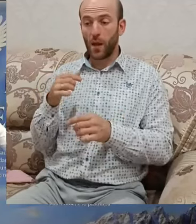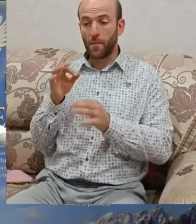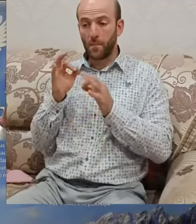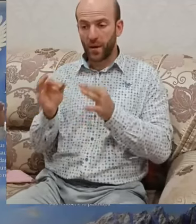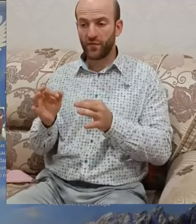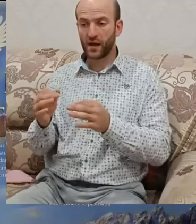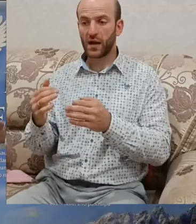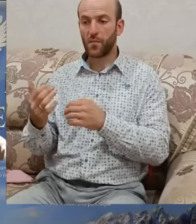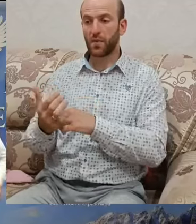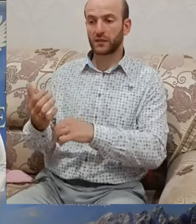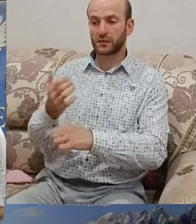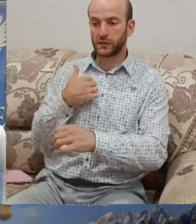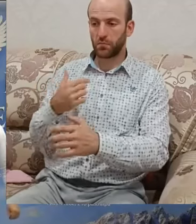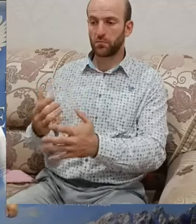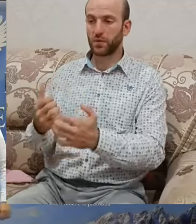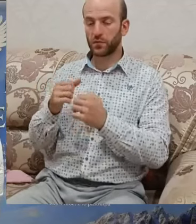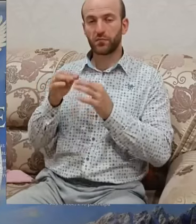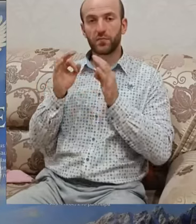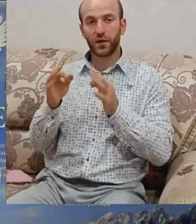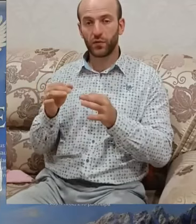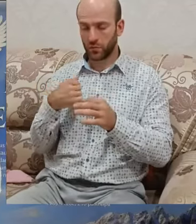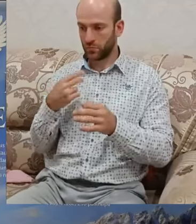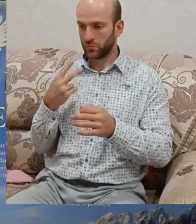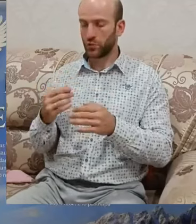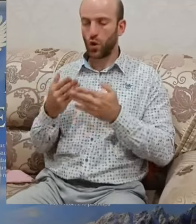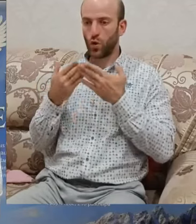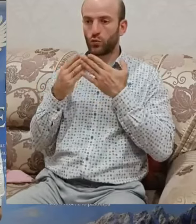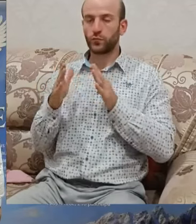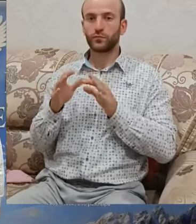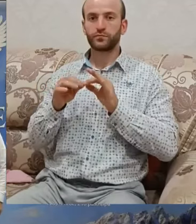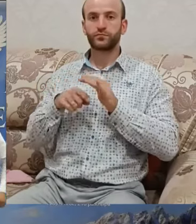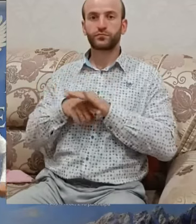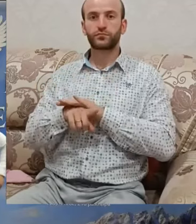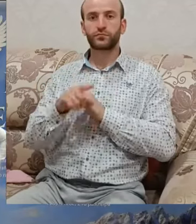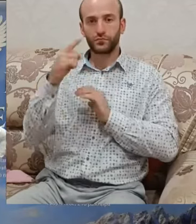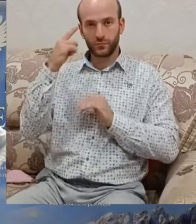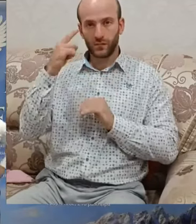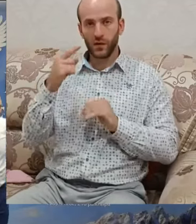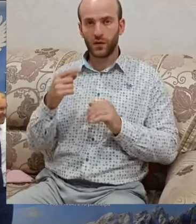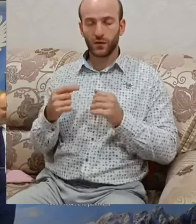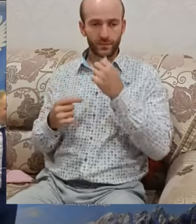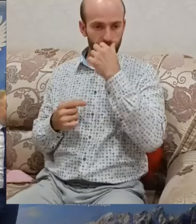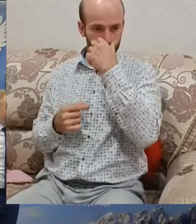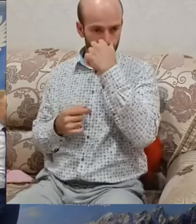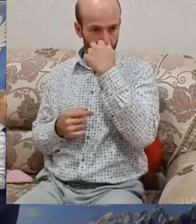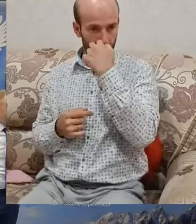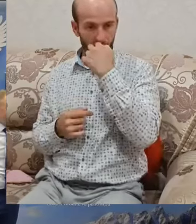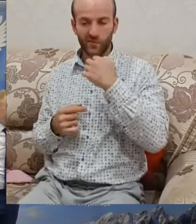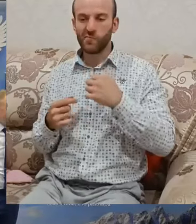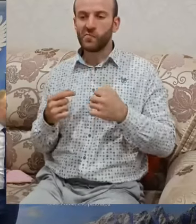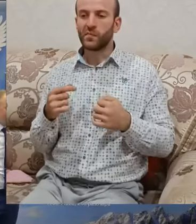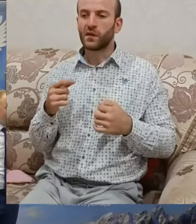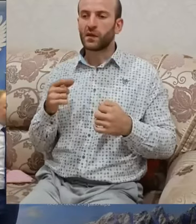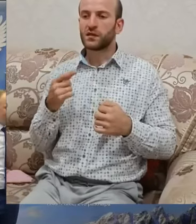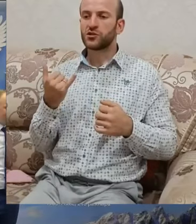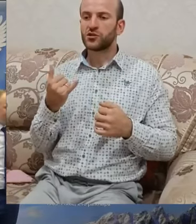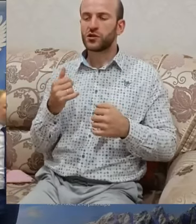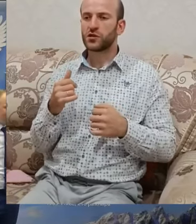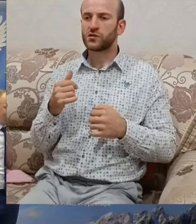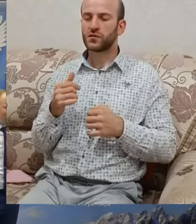Pas ką yra baidyklė pastatyta prie griaustinių? Kas turi, u kovo jis pastavlina pugalą